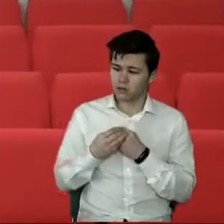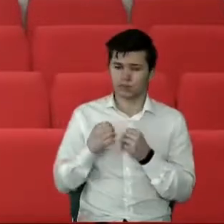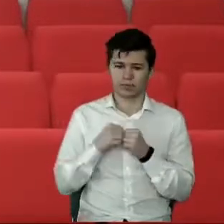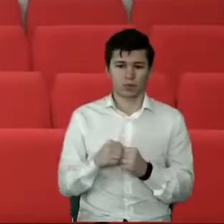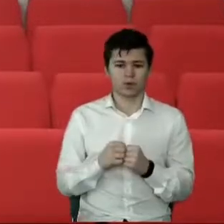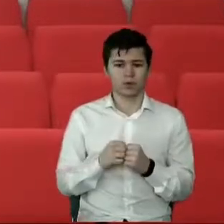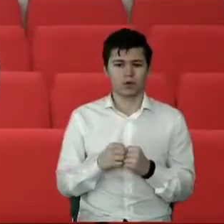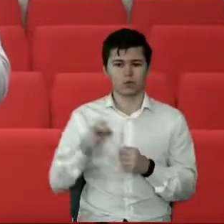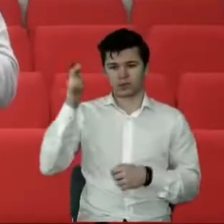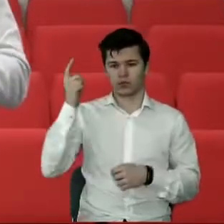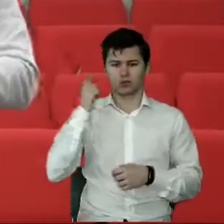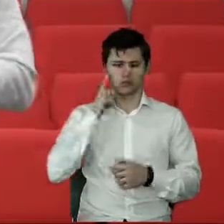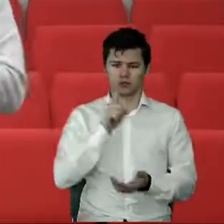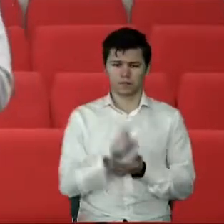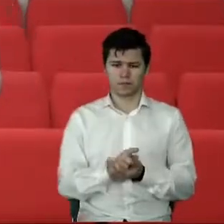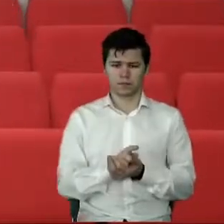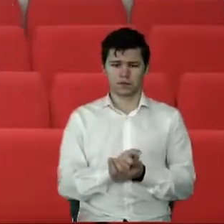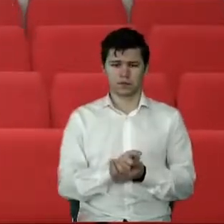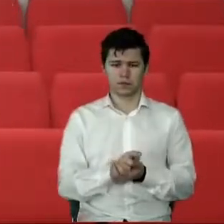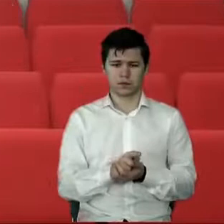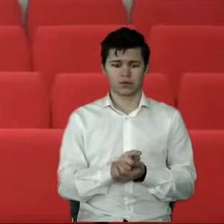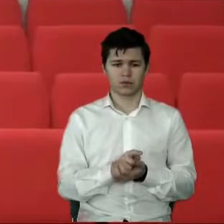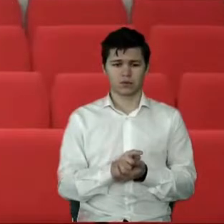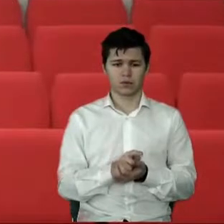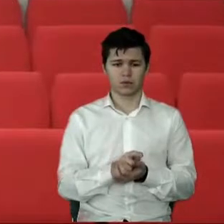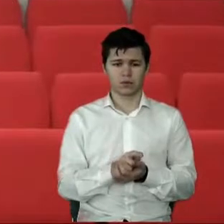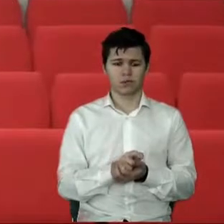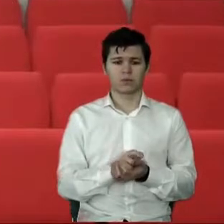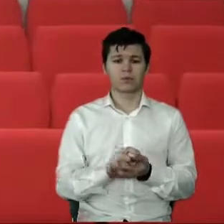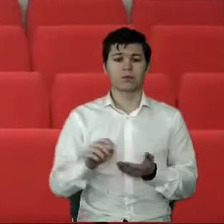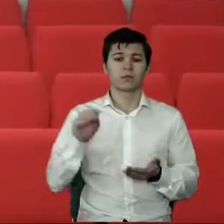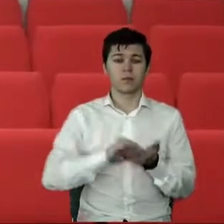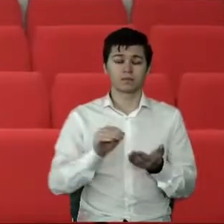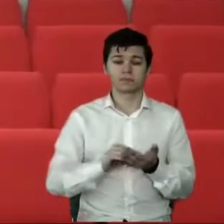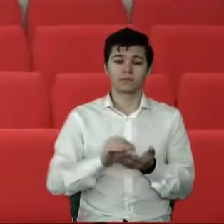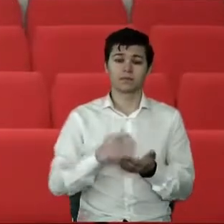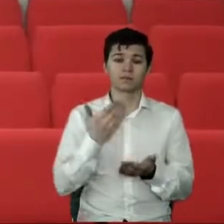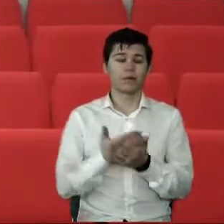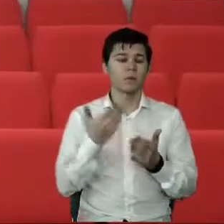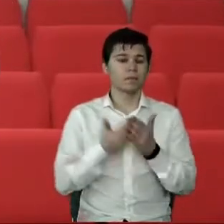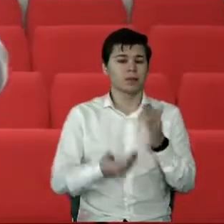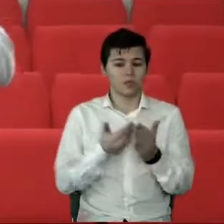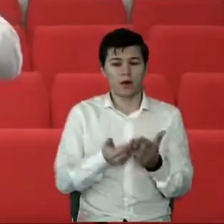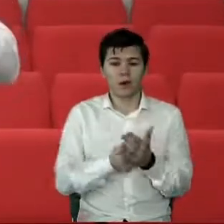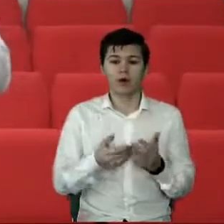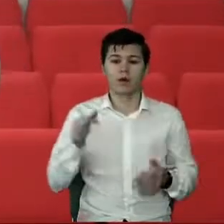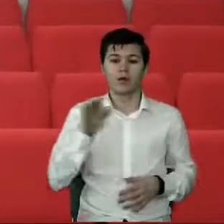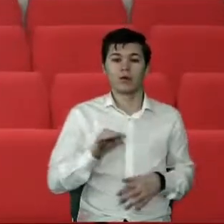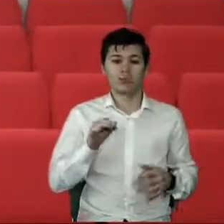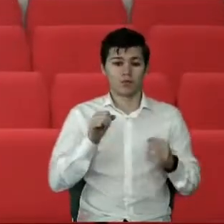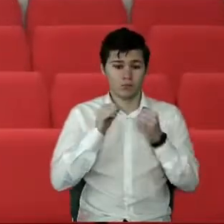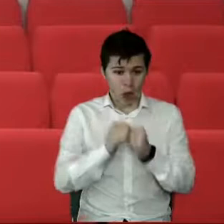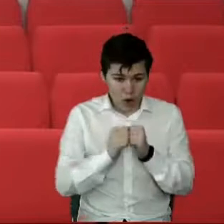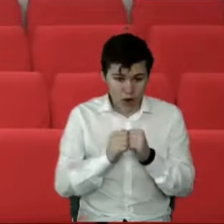Господом. В Новом Завете есть два примера молитвы, по которой поколебалась земля. Это еще один пример, знаете, такого